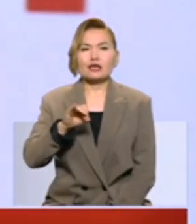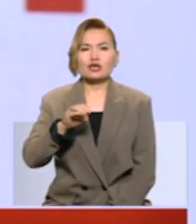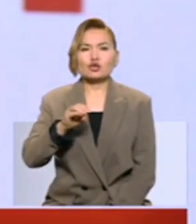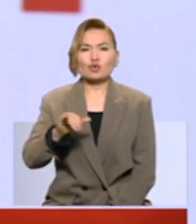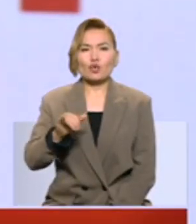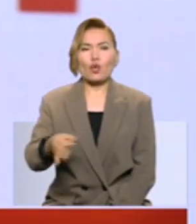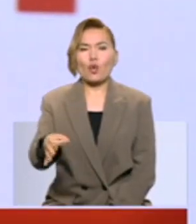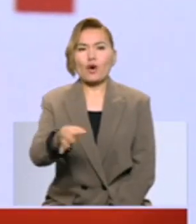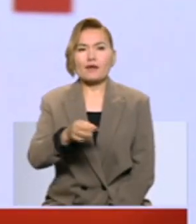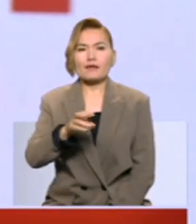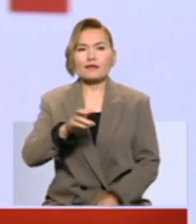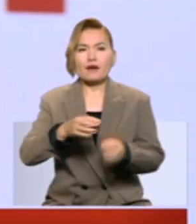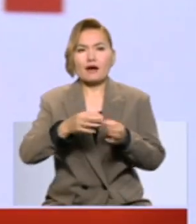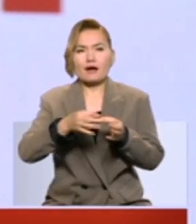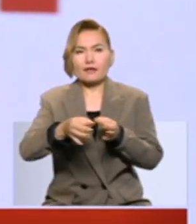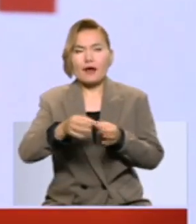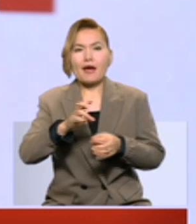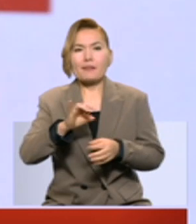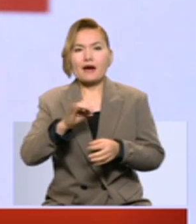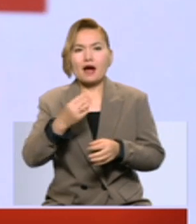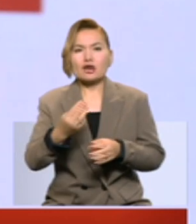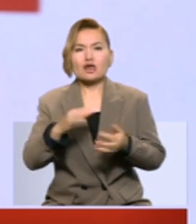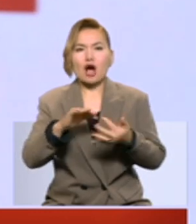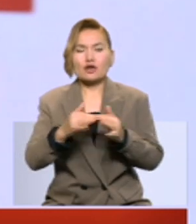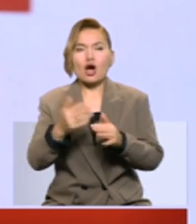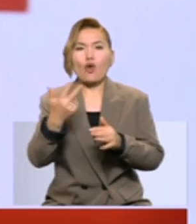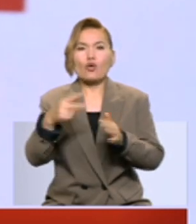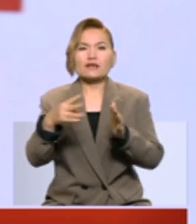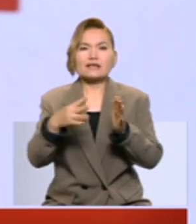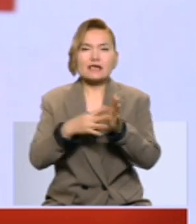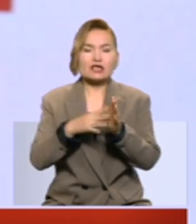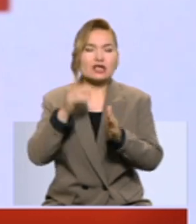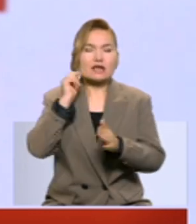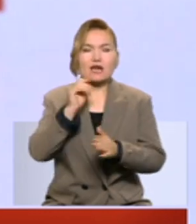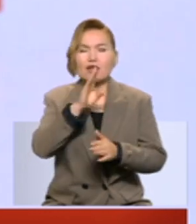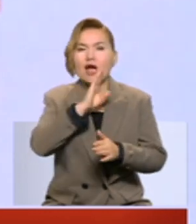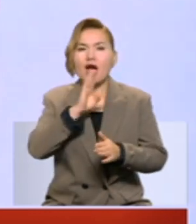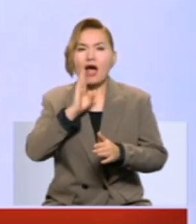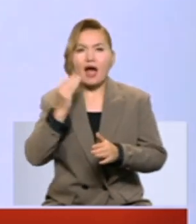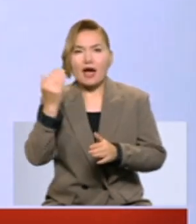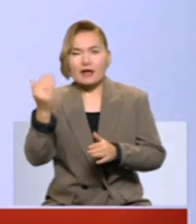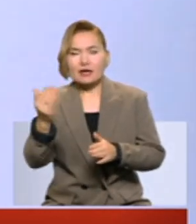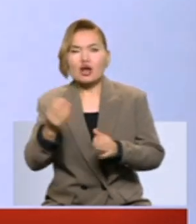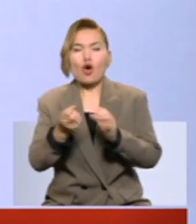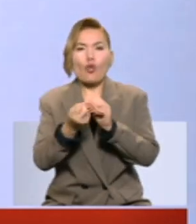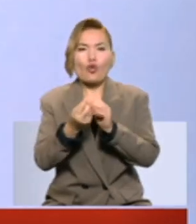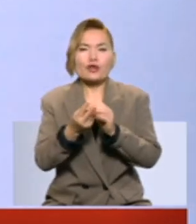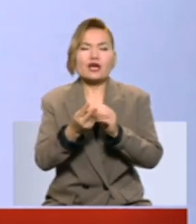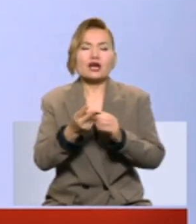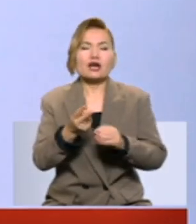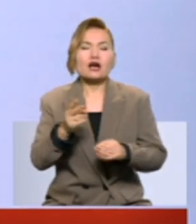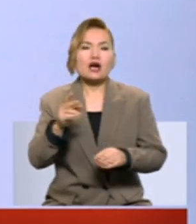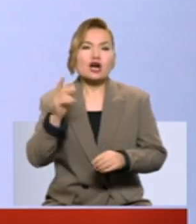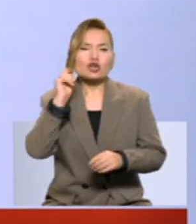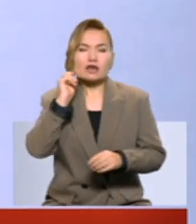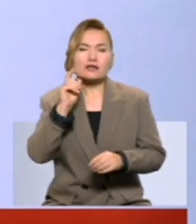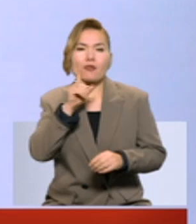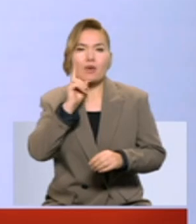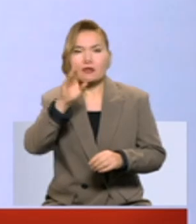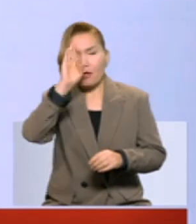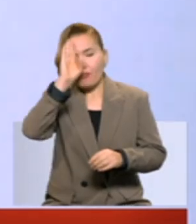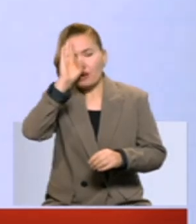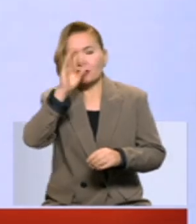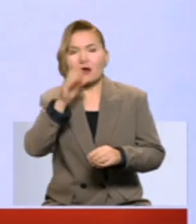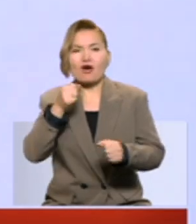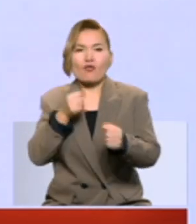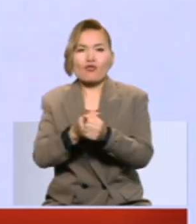Жетісу облысы Биғаш ауылында 39 жастағы әйел 12 жастағы баланы қағып мерт қылды. Оқиға 2 қараша күні кешкі сағат 8-дерде